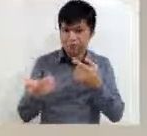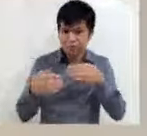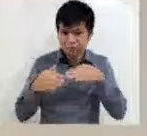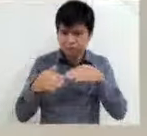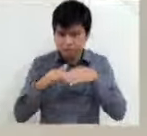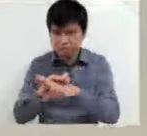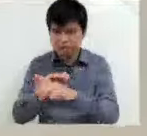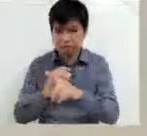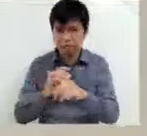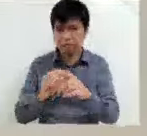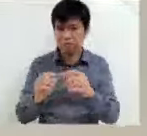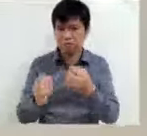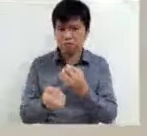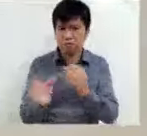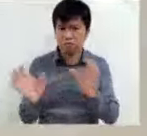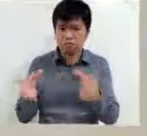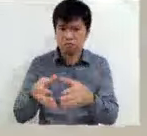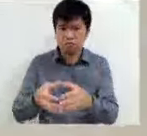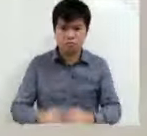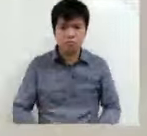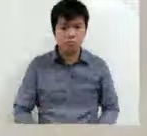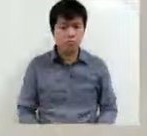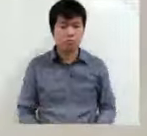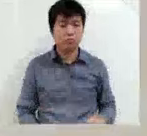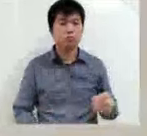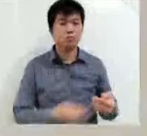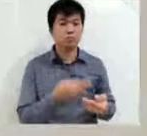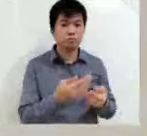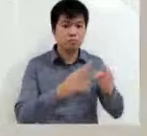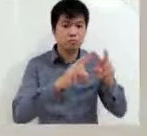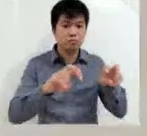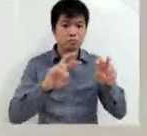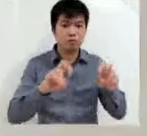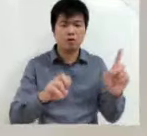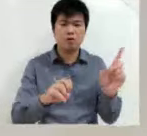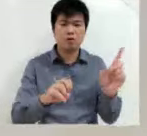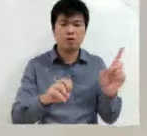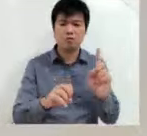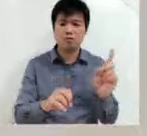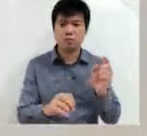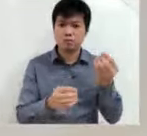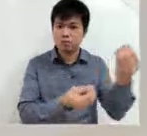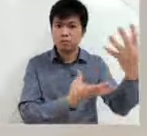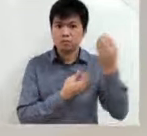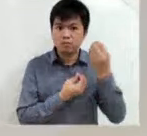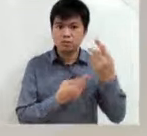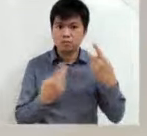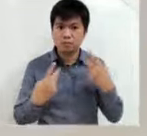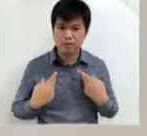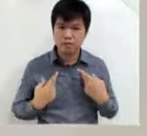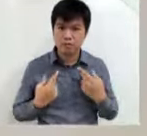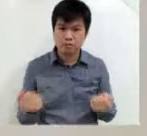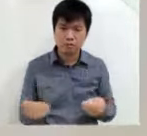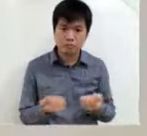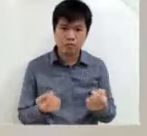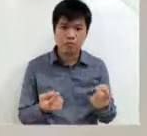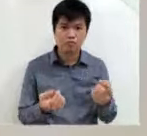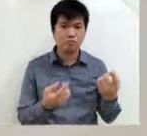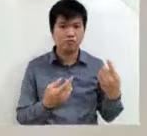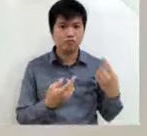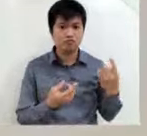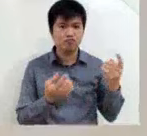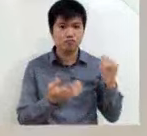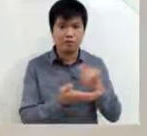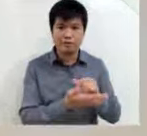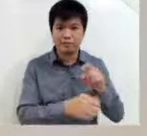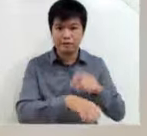ng investigation. Ano ba ang mga informasyon na available during the time? Mm-hmm. Na nagawa ba